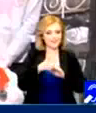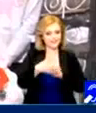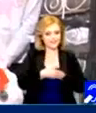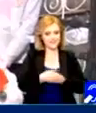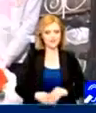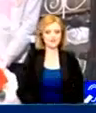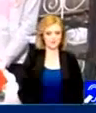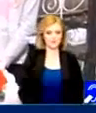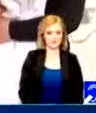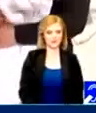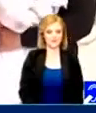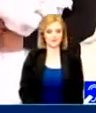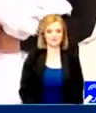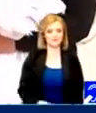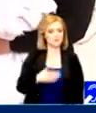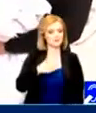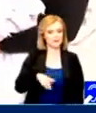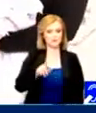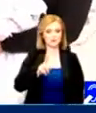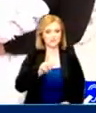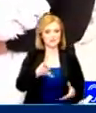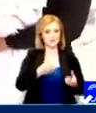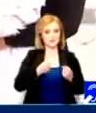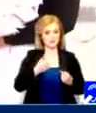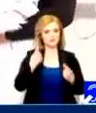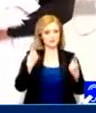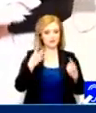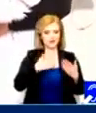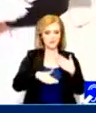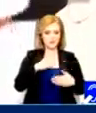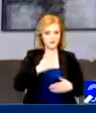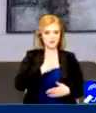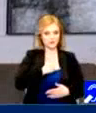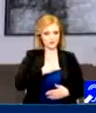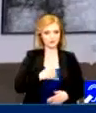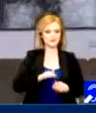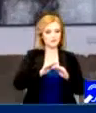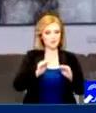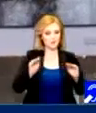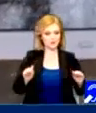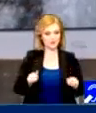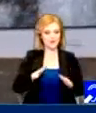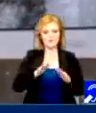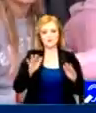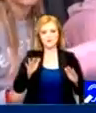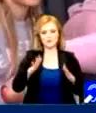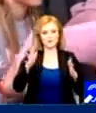încălțămintele. Foarte plăcut ceea ce am primit, e bucurie și pentru noi și pentru copii, mai ales pentru copii